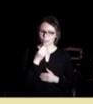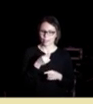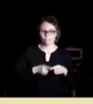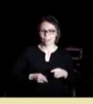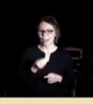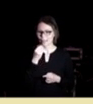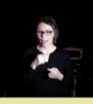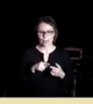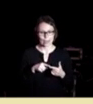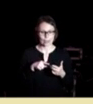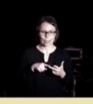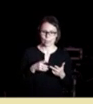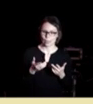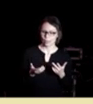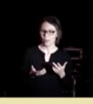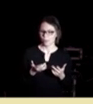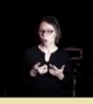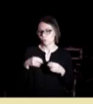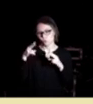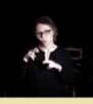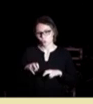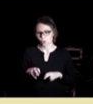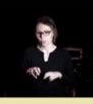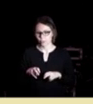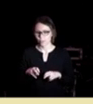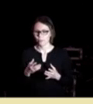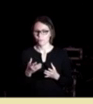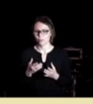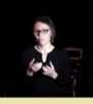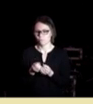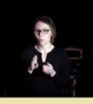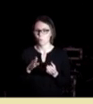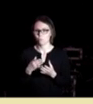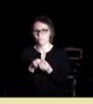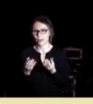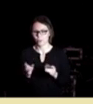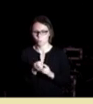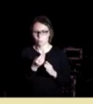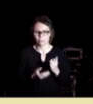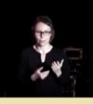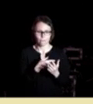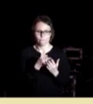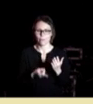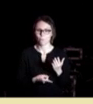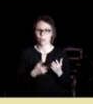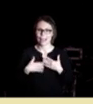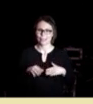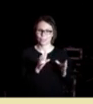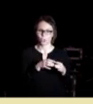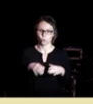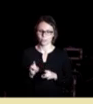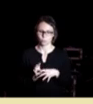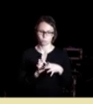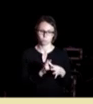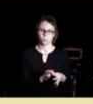og feilernæring. Og det er en undersøkelse av Vabo med flere som beskriver disse 5 helsekategoriene